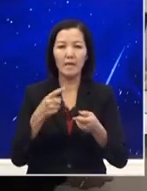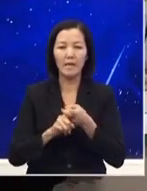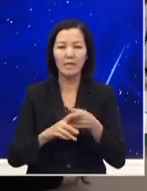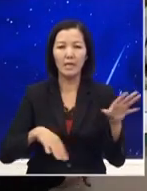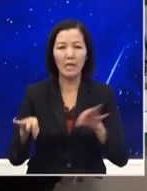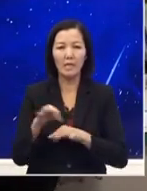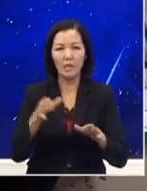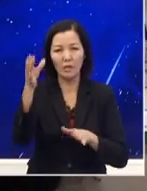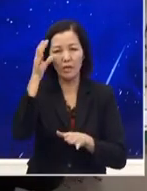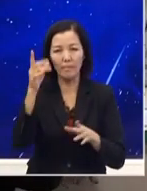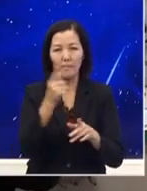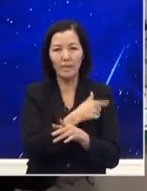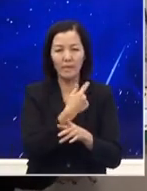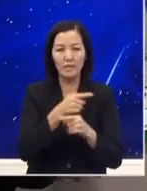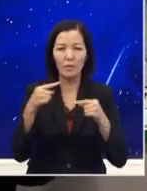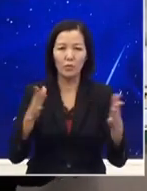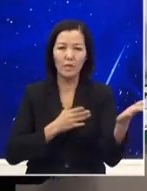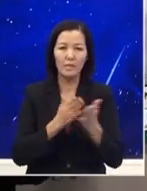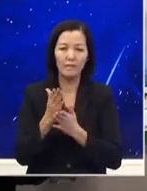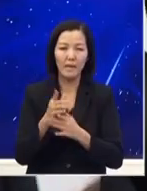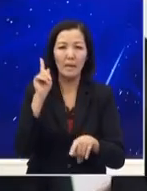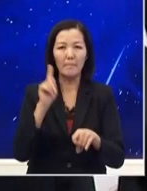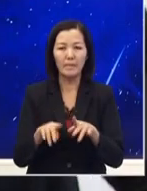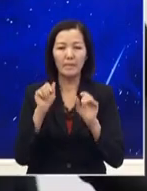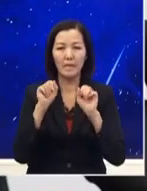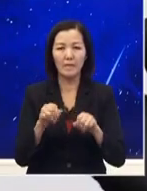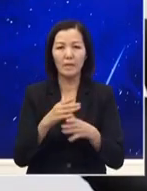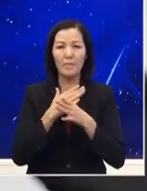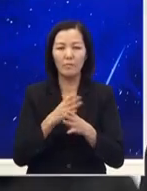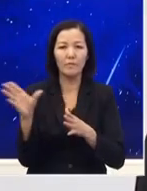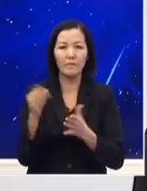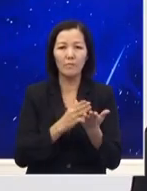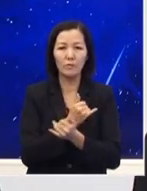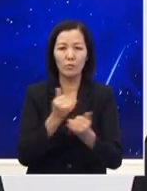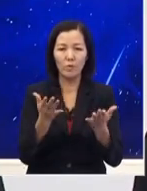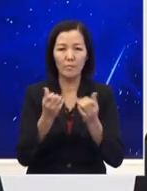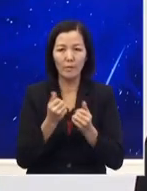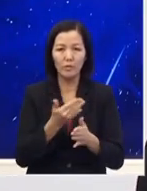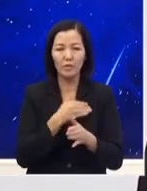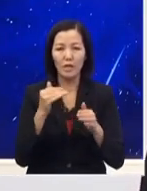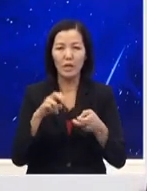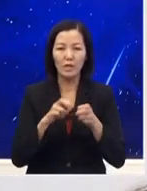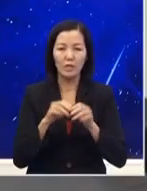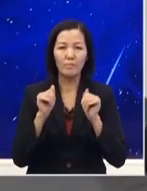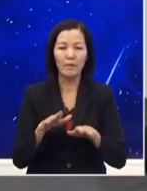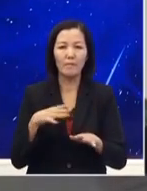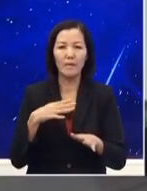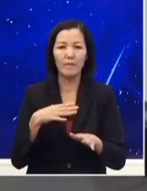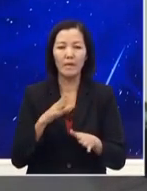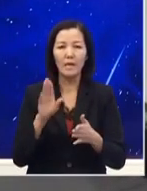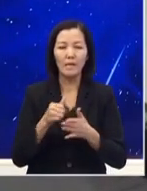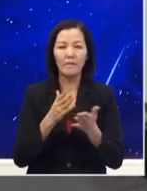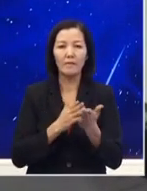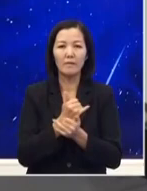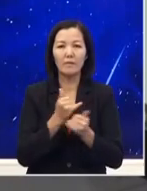архитектуры, образования, медицины и других сферах. Они быстро и качественно помогут всем услугополучателям решить их проблемы. Главный девиз сервисного